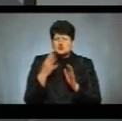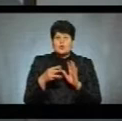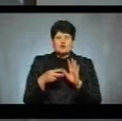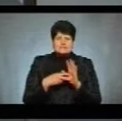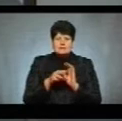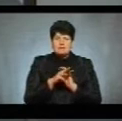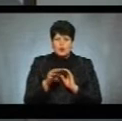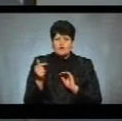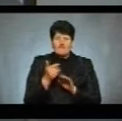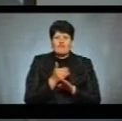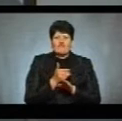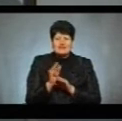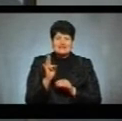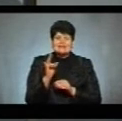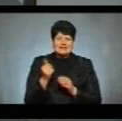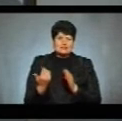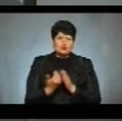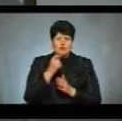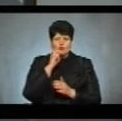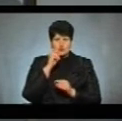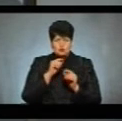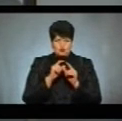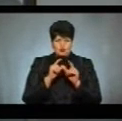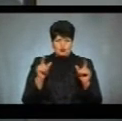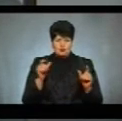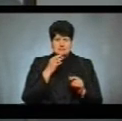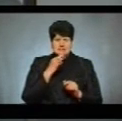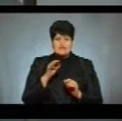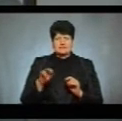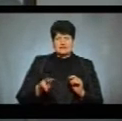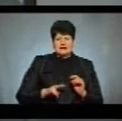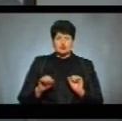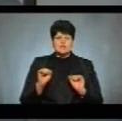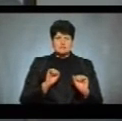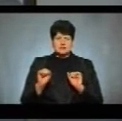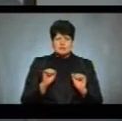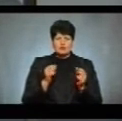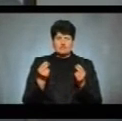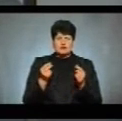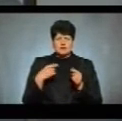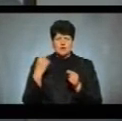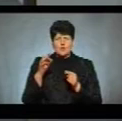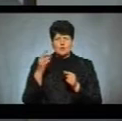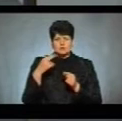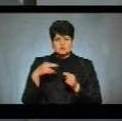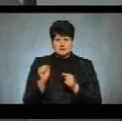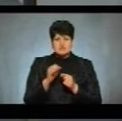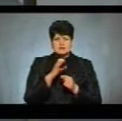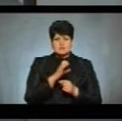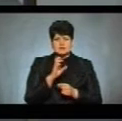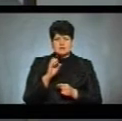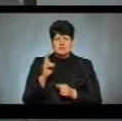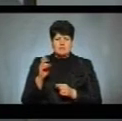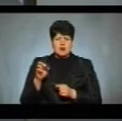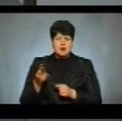мільйонів гривень – виділили на нову українську школу, повідомив директор департаменту фінансів облдержадміністрації Степан Скибеляк. За зміни